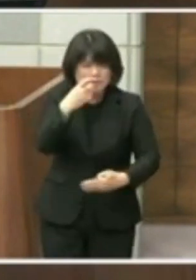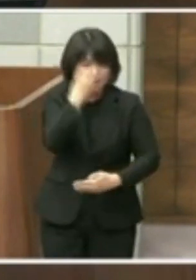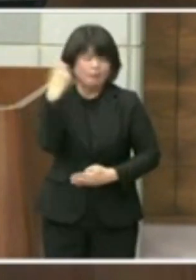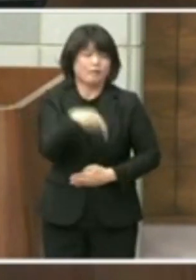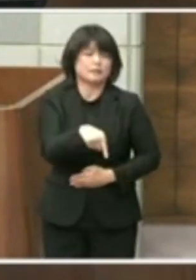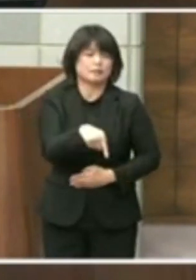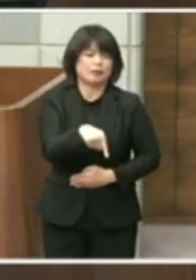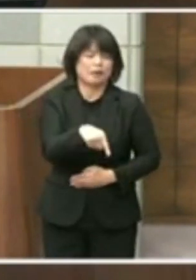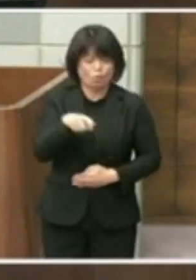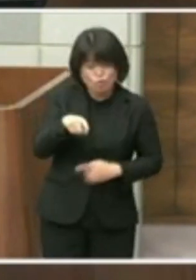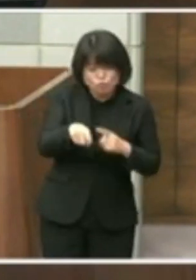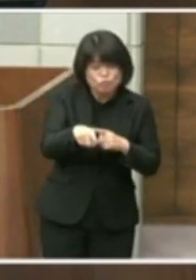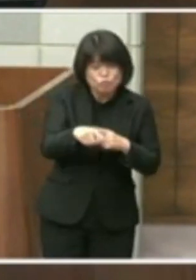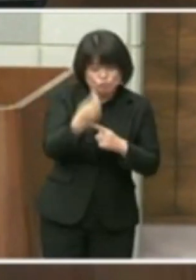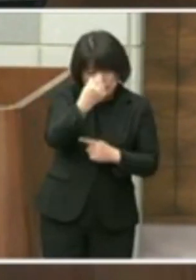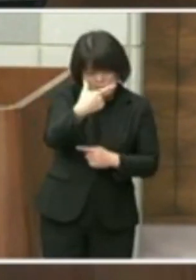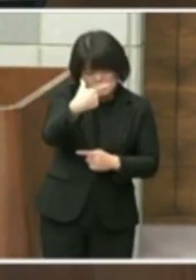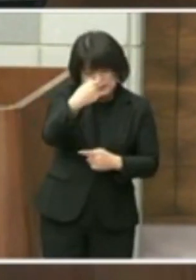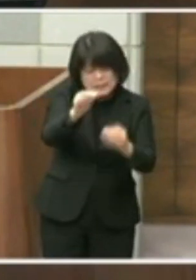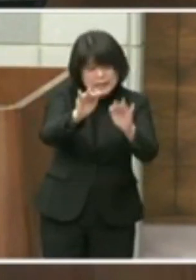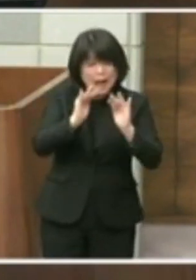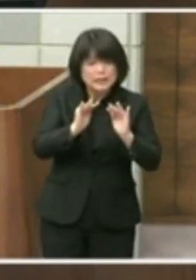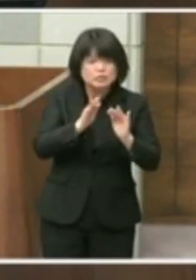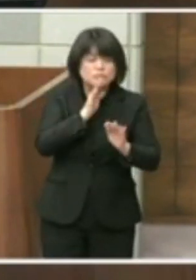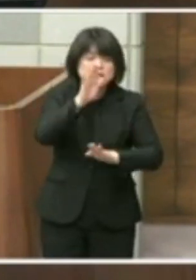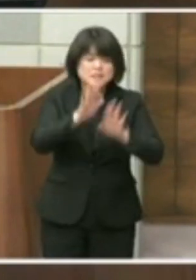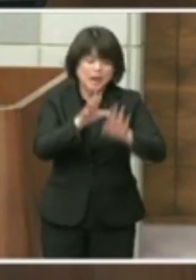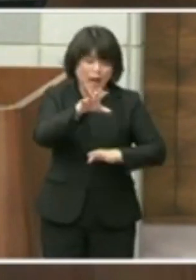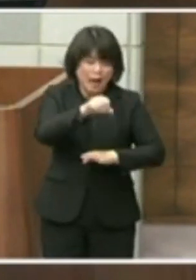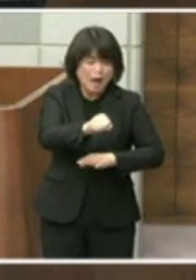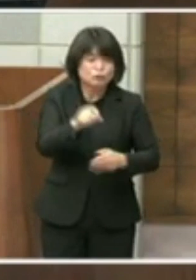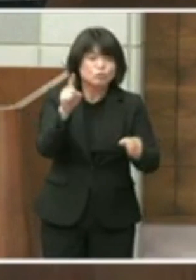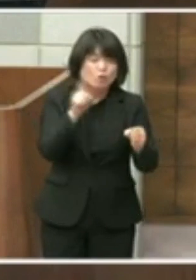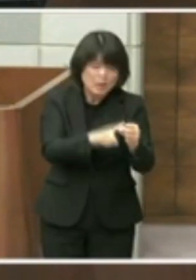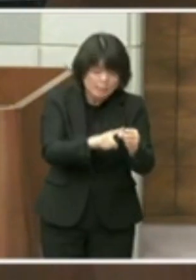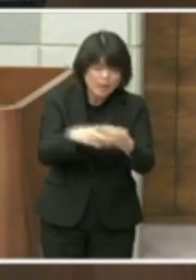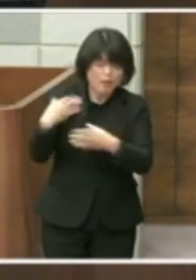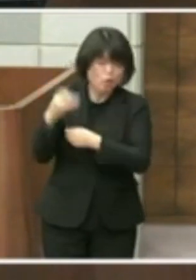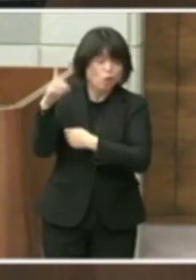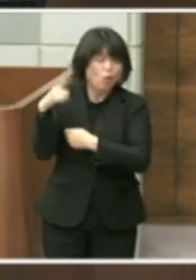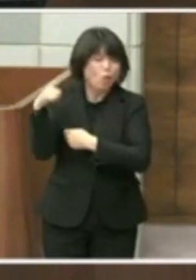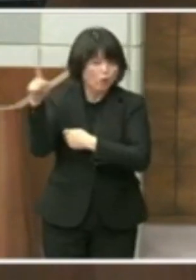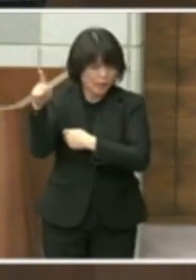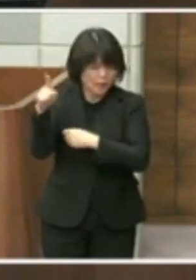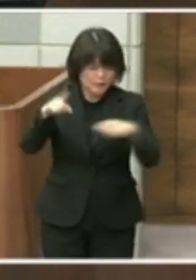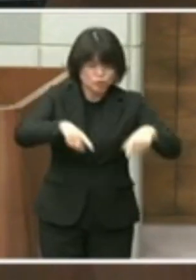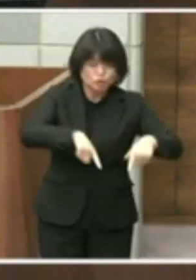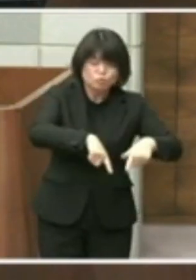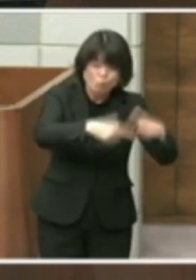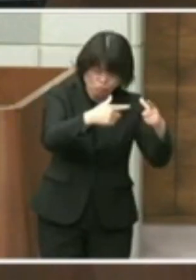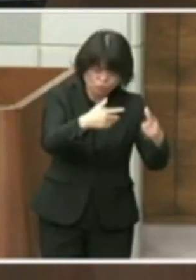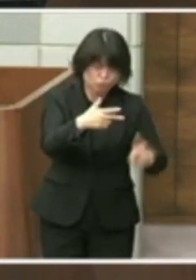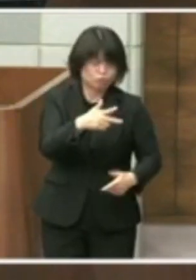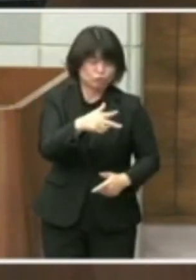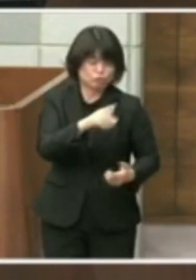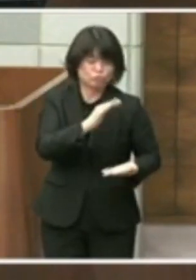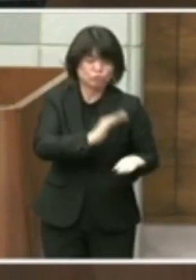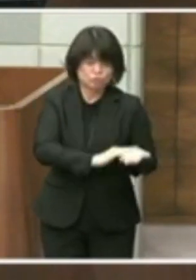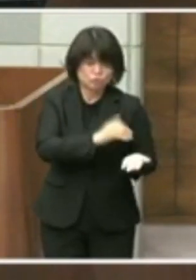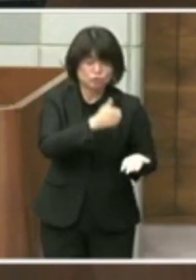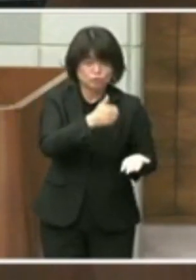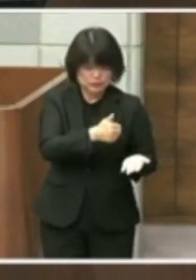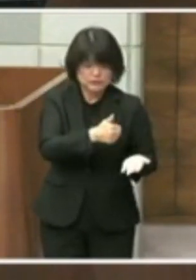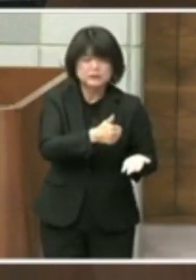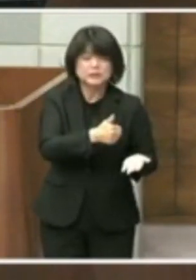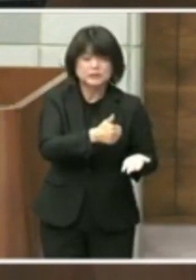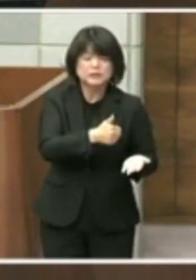この昆虫による被害の実態把握を行うため、兵庫県樹木医人と自然の博物